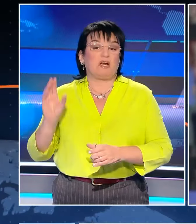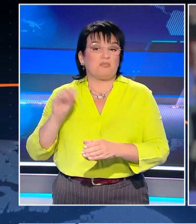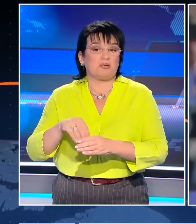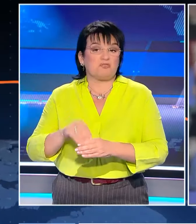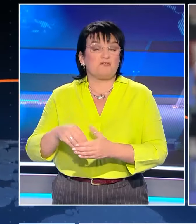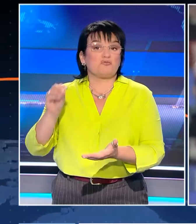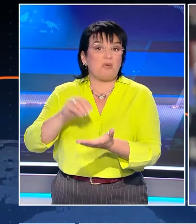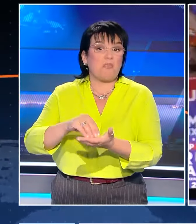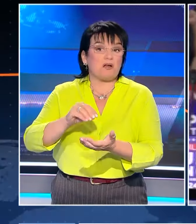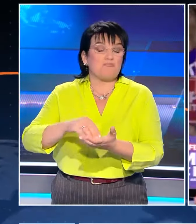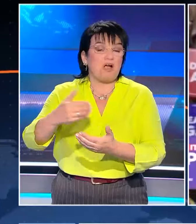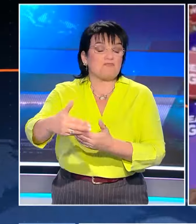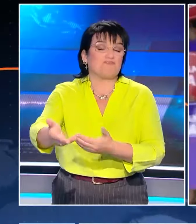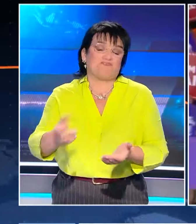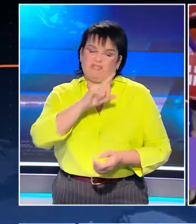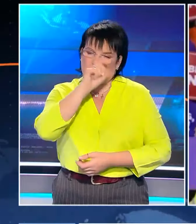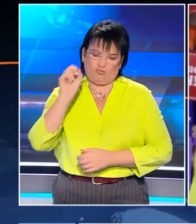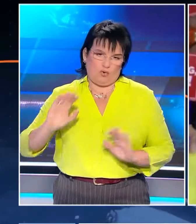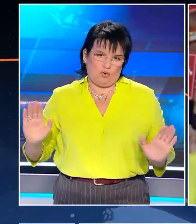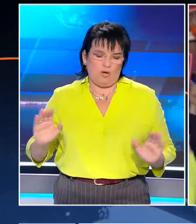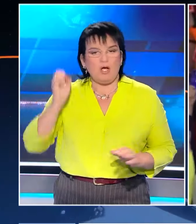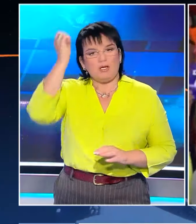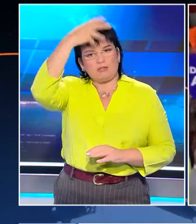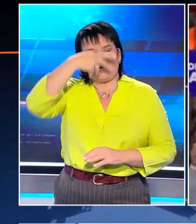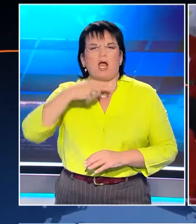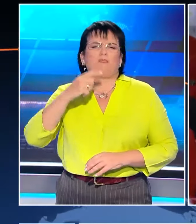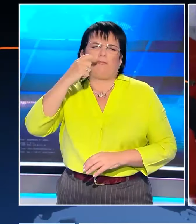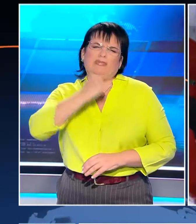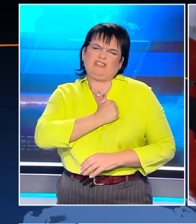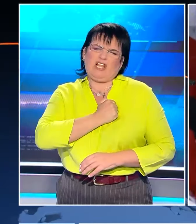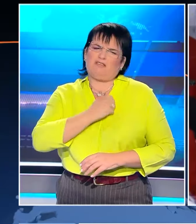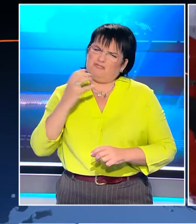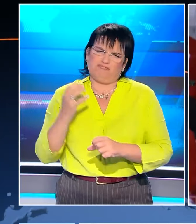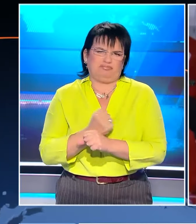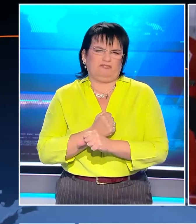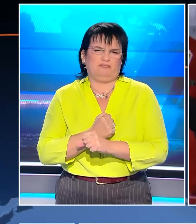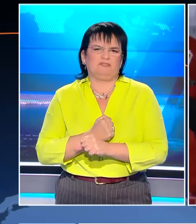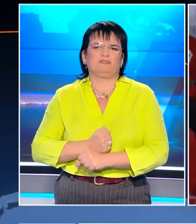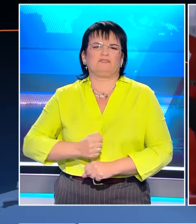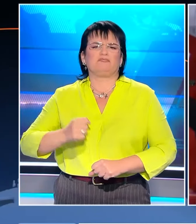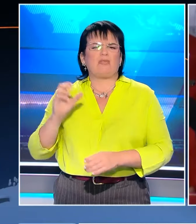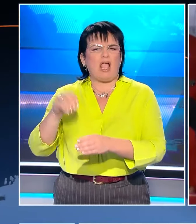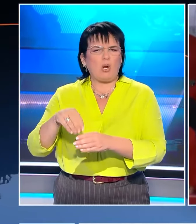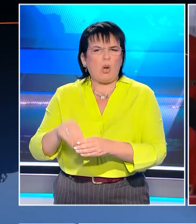a ballot again. Ο Ντόναλντ Τραμπ δηλώνει ήδη νικητής. When we win election,